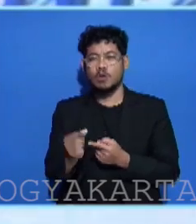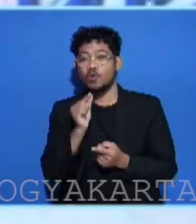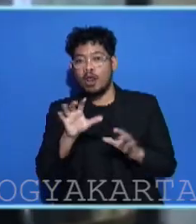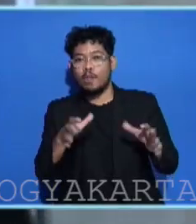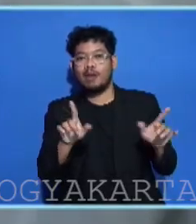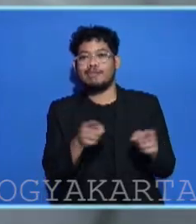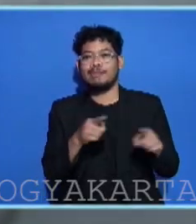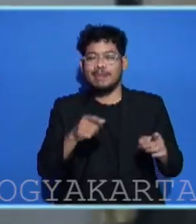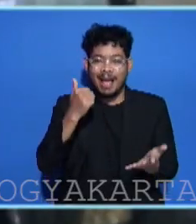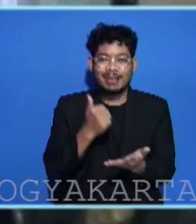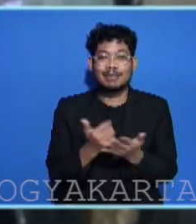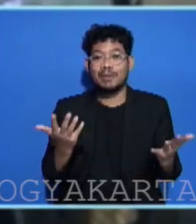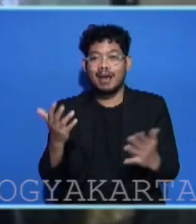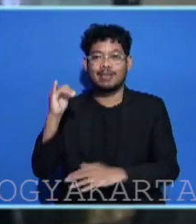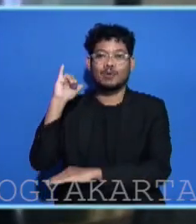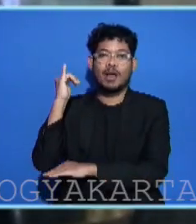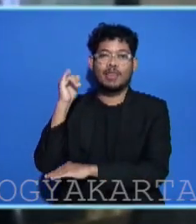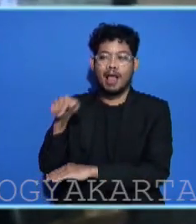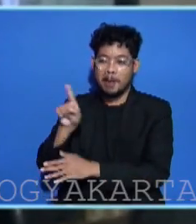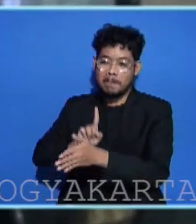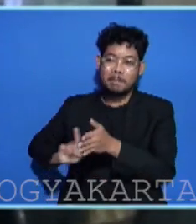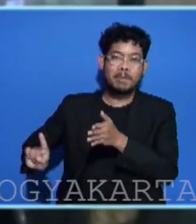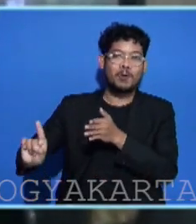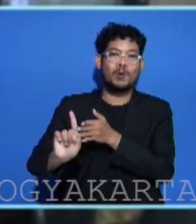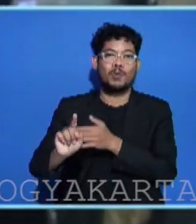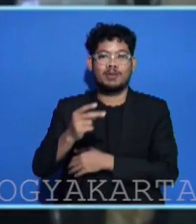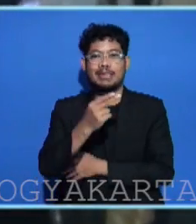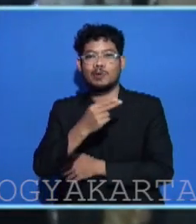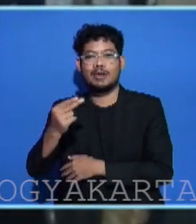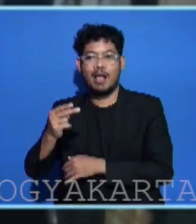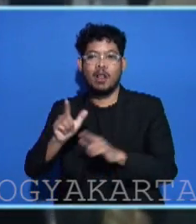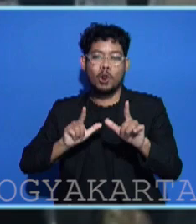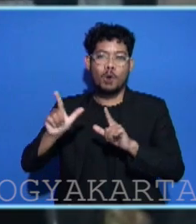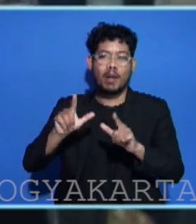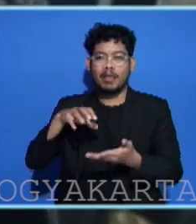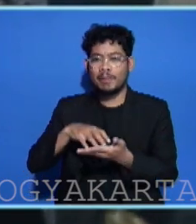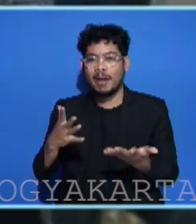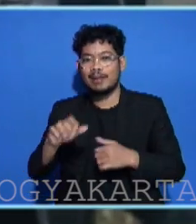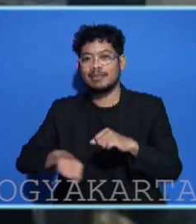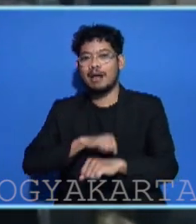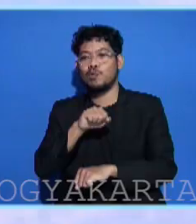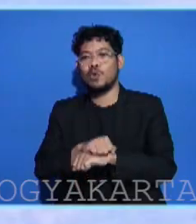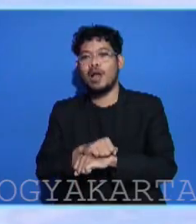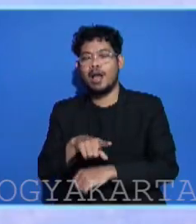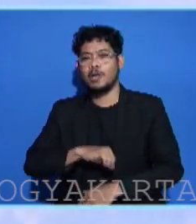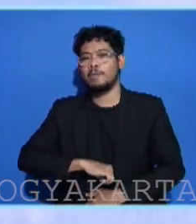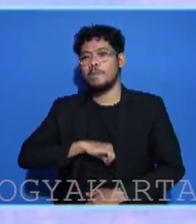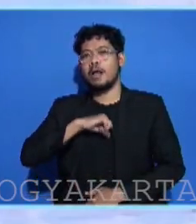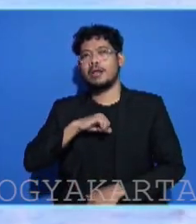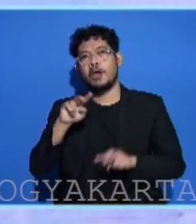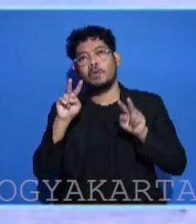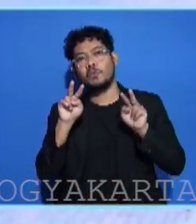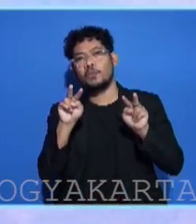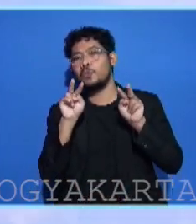untuk tampil mewakili Indonesia di kompetisi internasional di Singapura ini menjadi sebuah kebanggaan tersendiri, terlebih jika